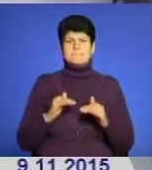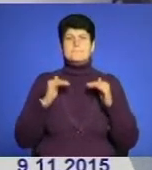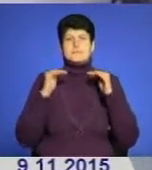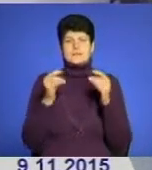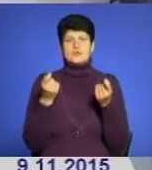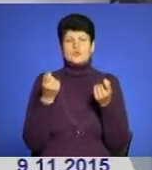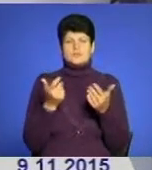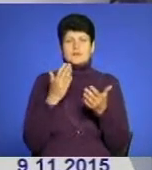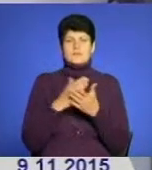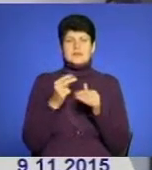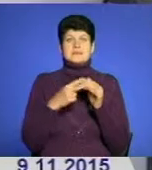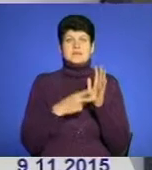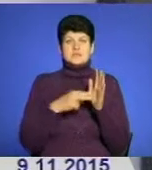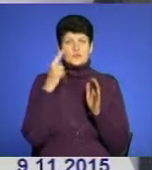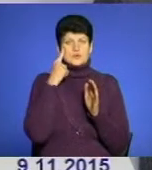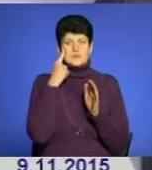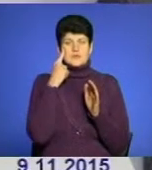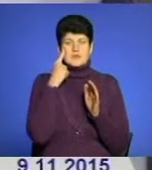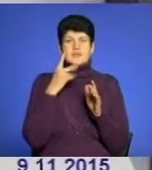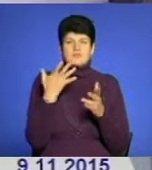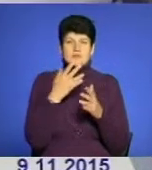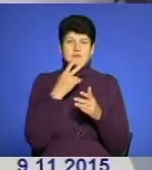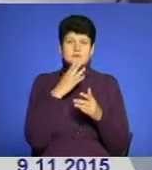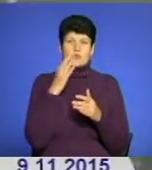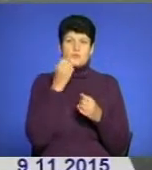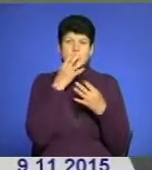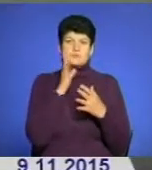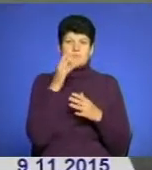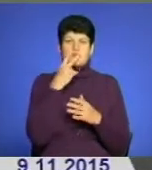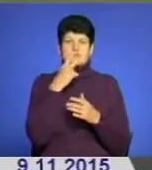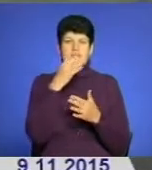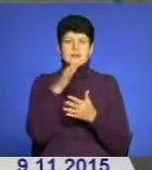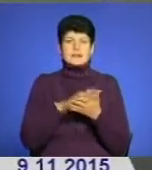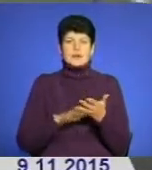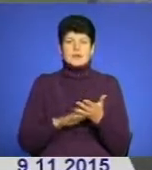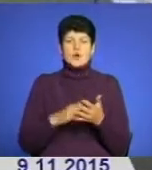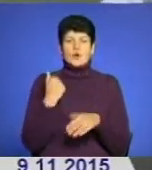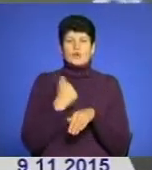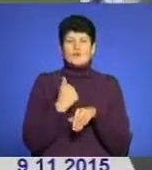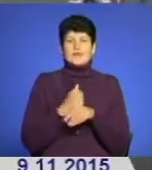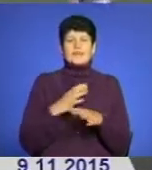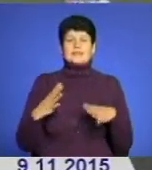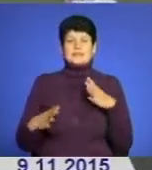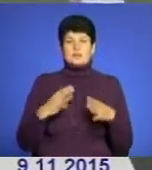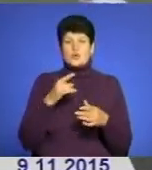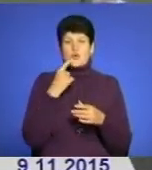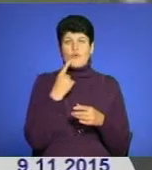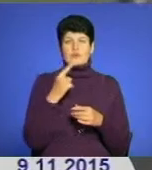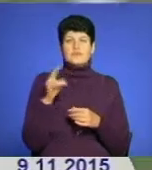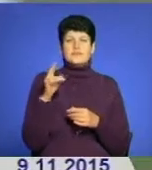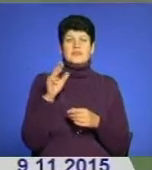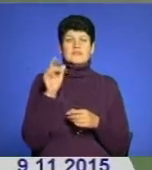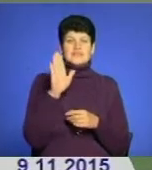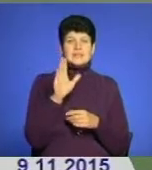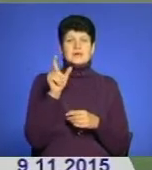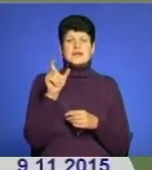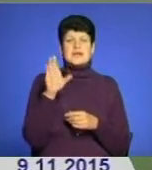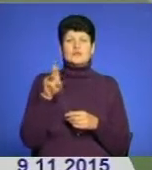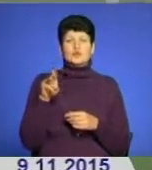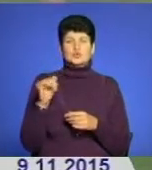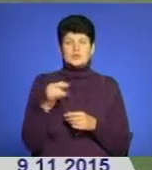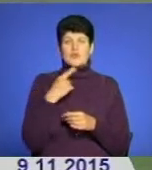і вже маємо 17 очей, і вже з оптимізмом будемо дивитися далі. За словами головного тренера «Динамо-2», відомого футболіста Вадима Євтушенка,